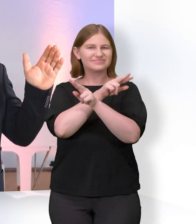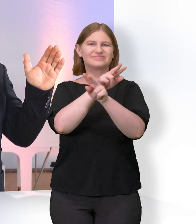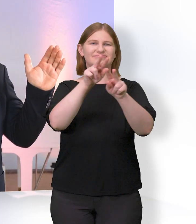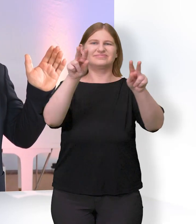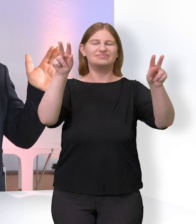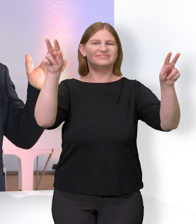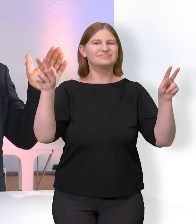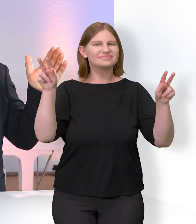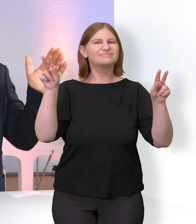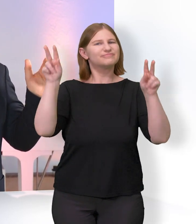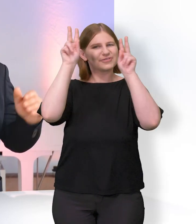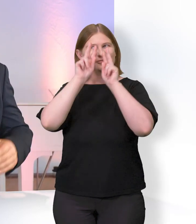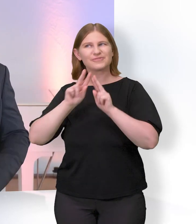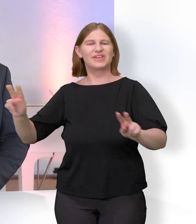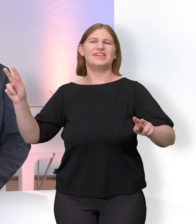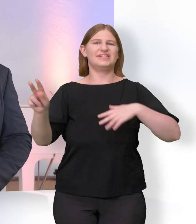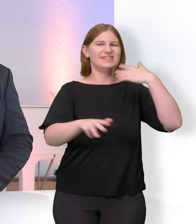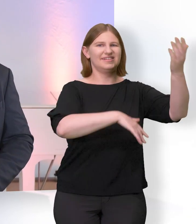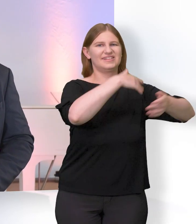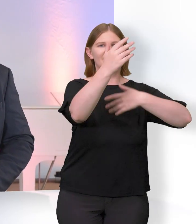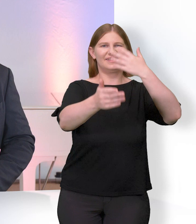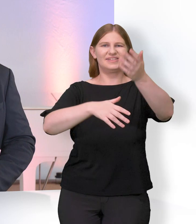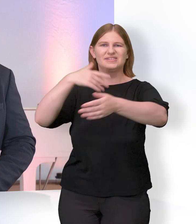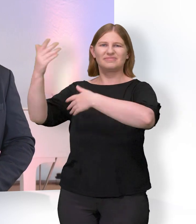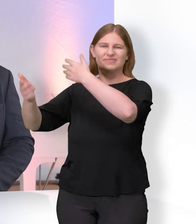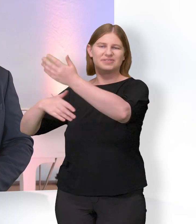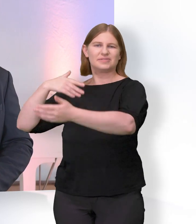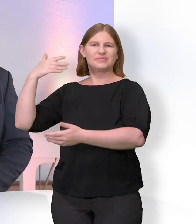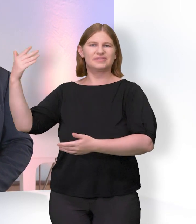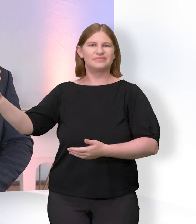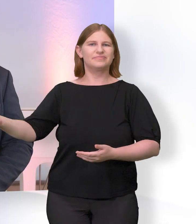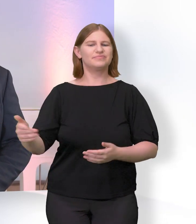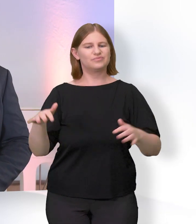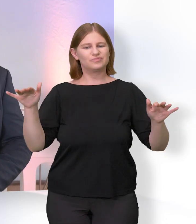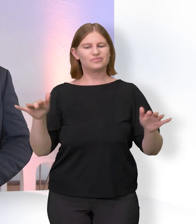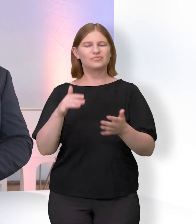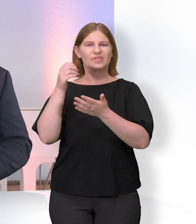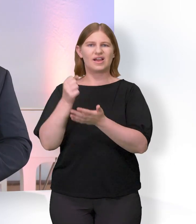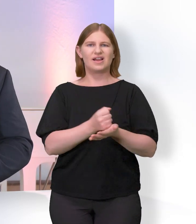erhebe sein Angesicht auf dich und schenke dir seinen Frieden.